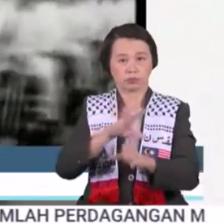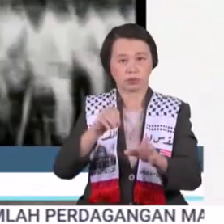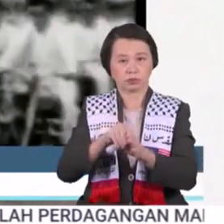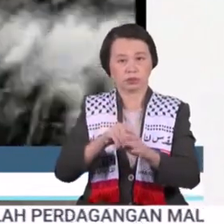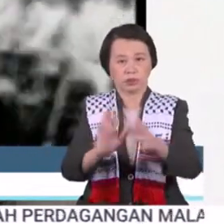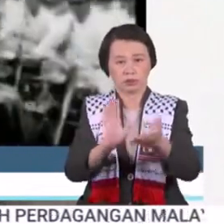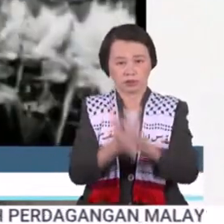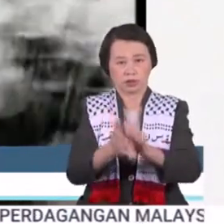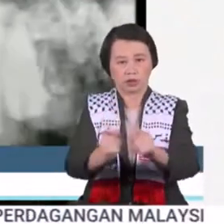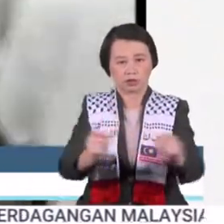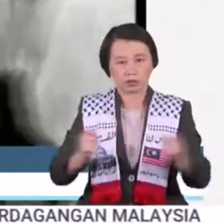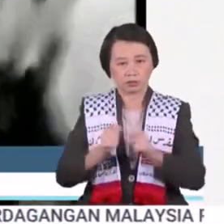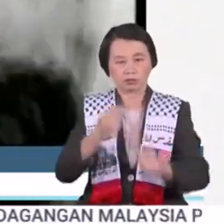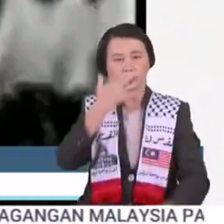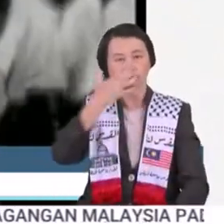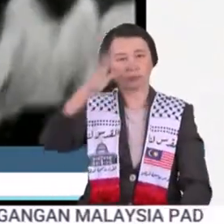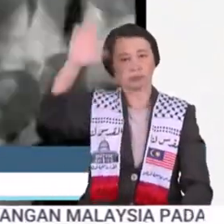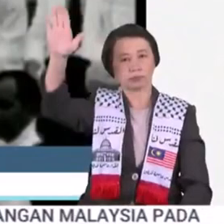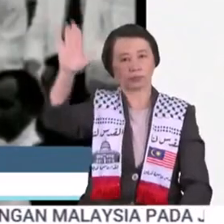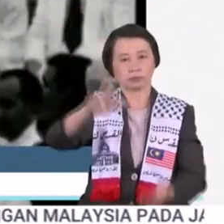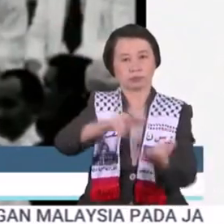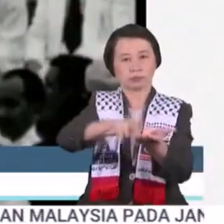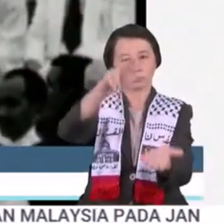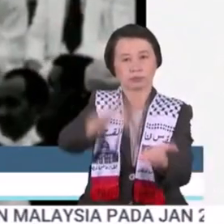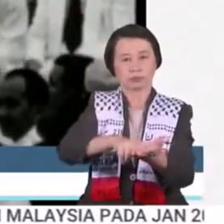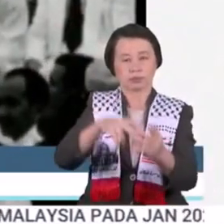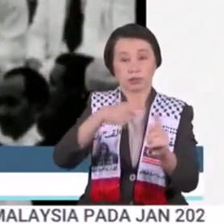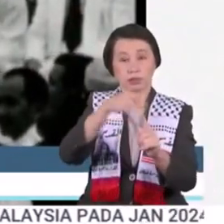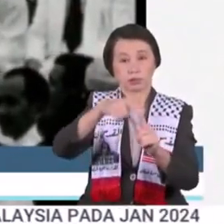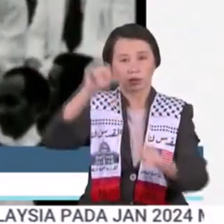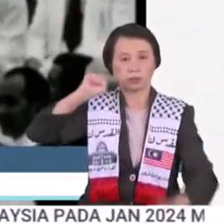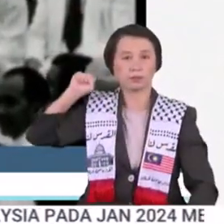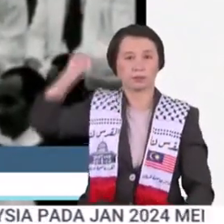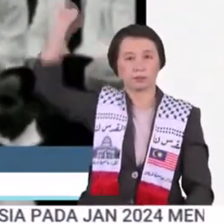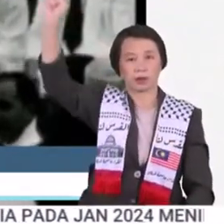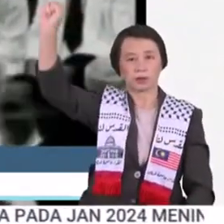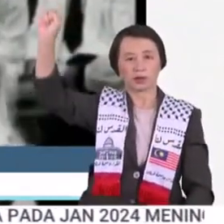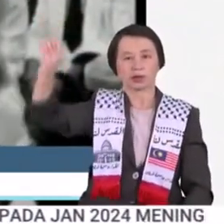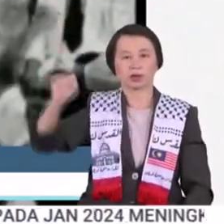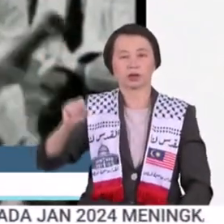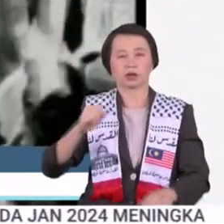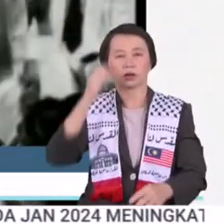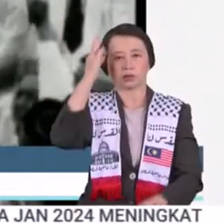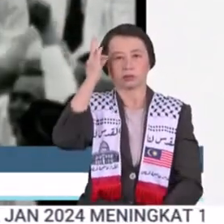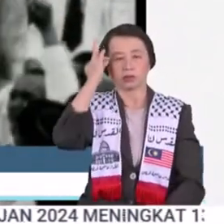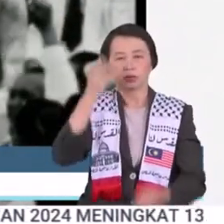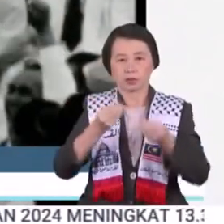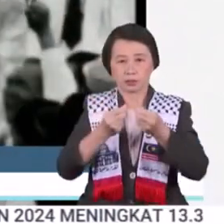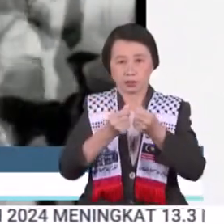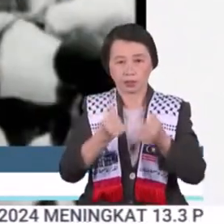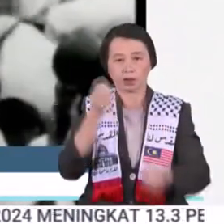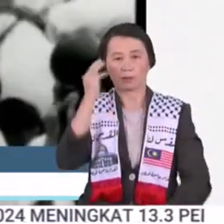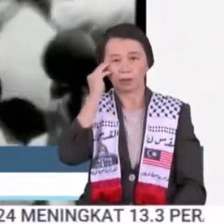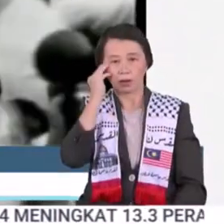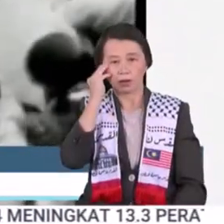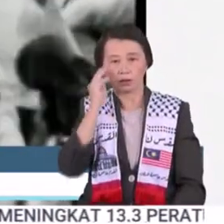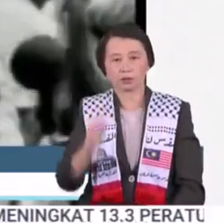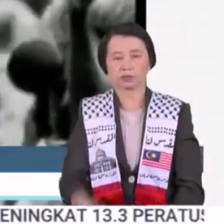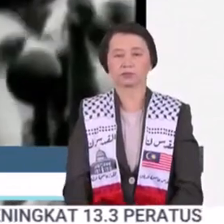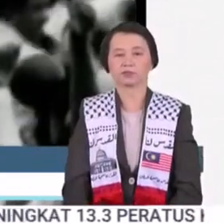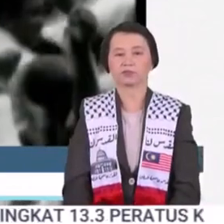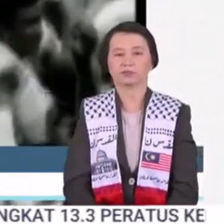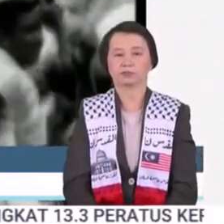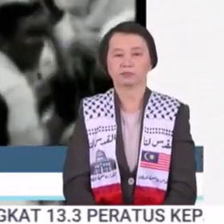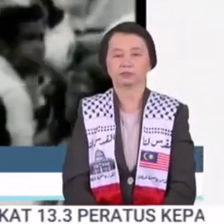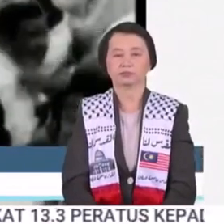termasuk menjadi tempat Tunku Abdul Rahman mengisytiharkan tarikh kemerdekaan Persekutuan Tanah Melayu.